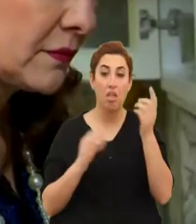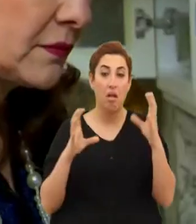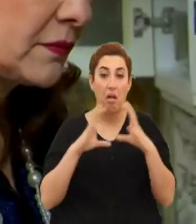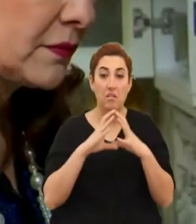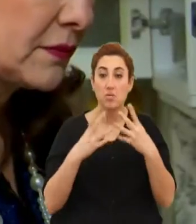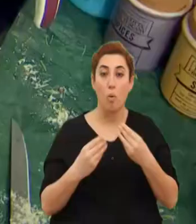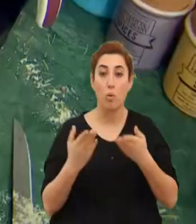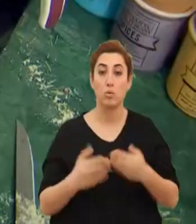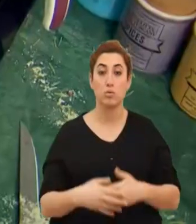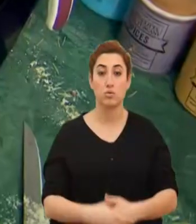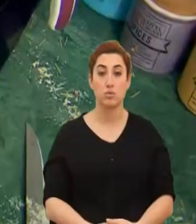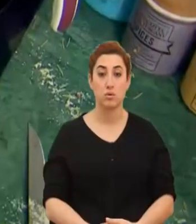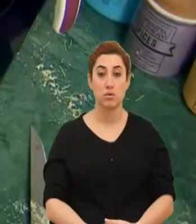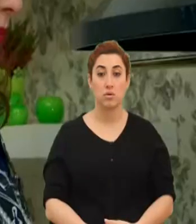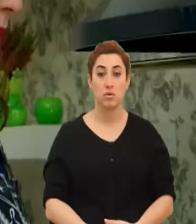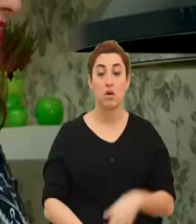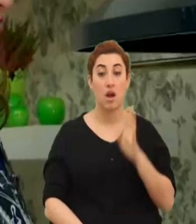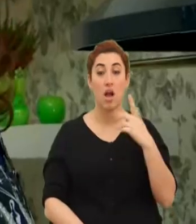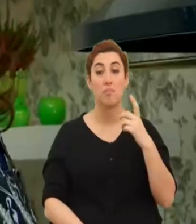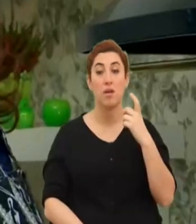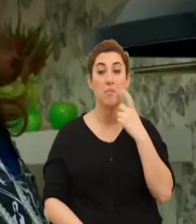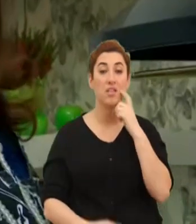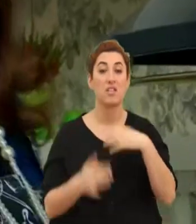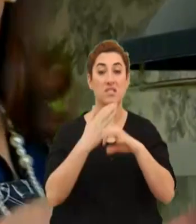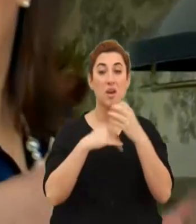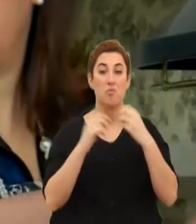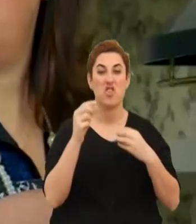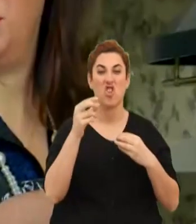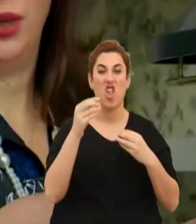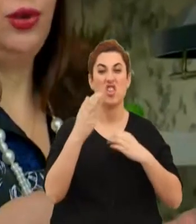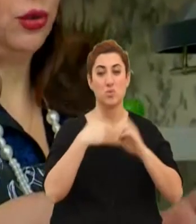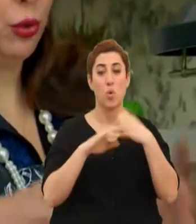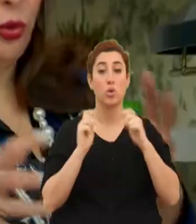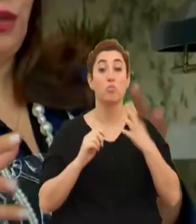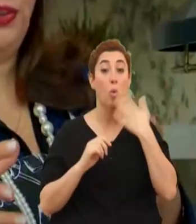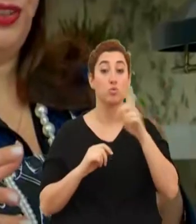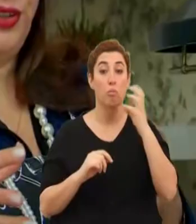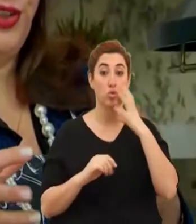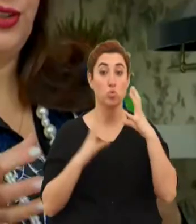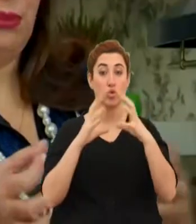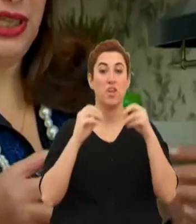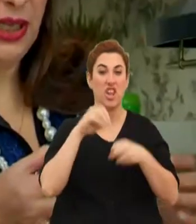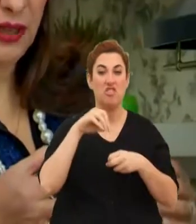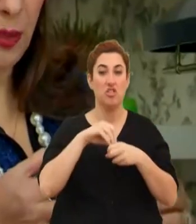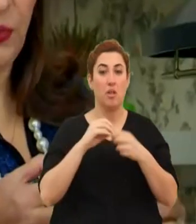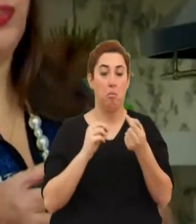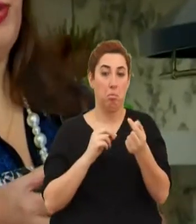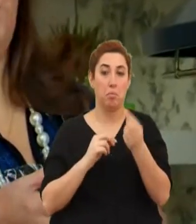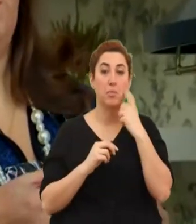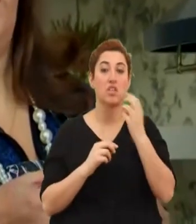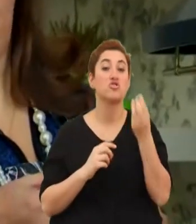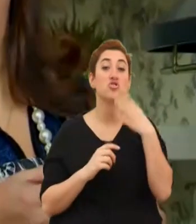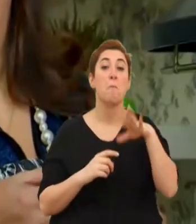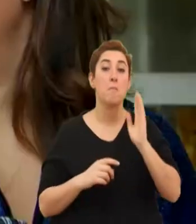bu kadar az oldu bu yemek? Ay galiba patatesin kabuklarını biraz kalın soyduk. Yoksa o koca patatesin içinden bilye kadar